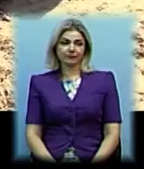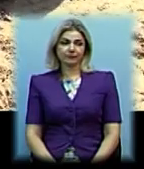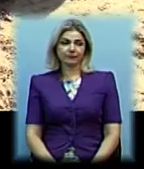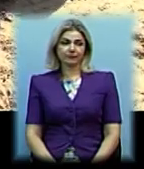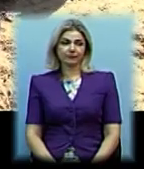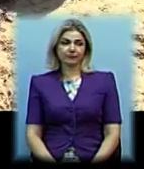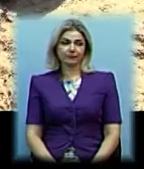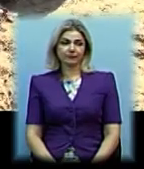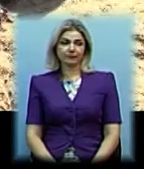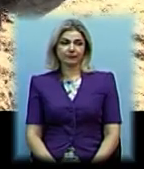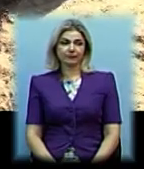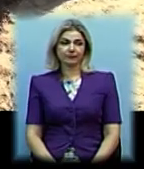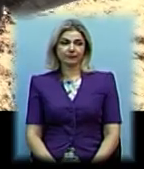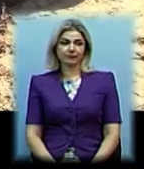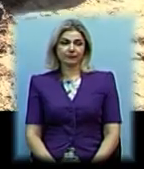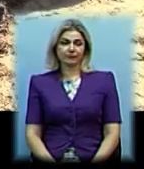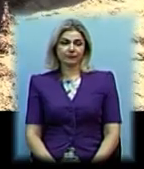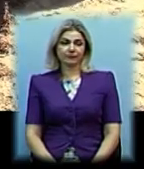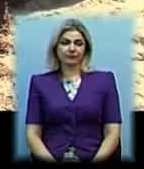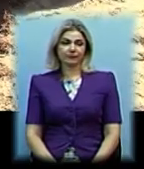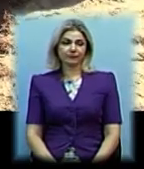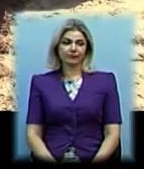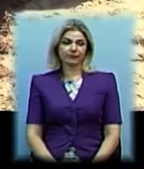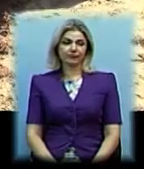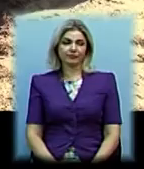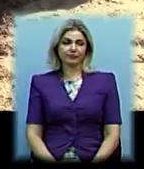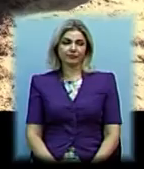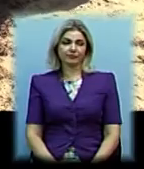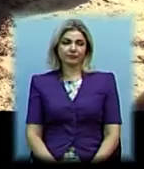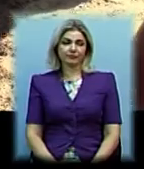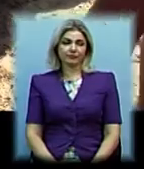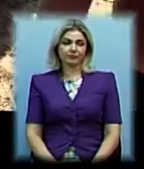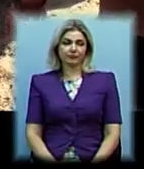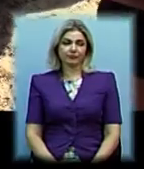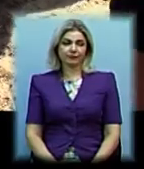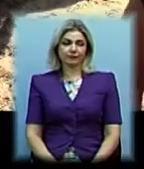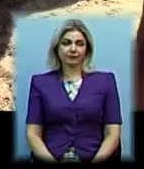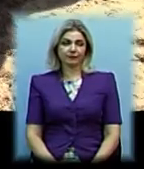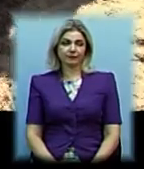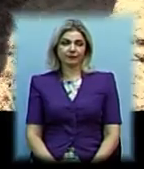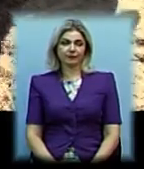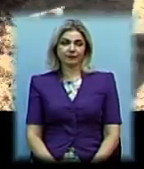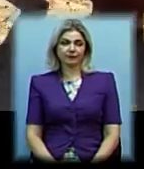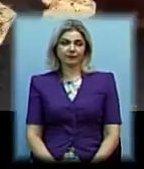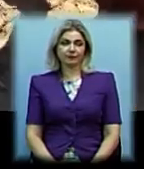Так, наш конкурс вже практично закінчився, а ми ждемо кого-то із організаторів, щоб зафіксувати чию-то победу.